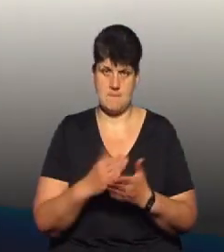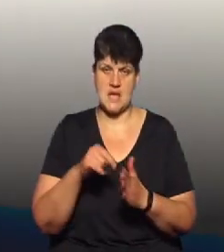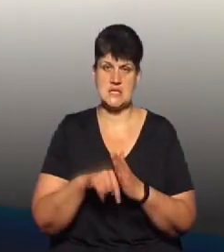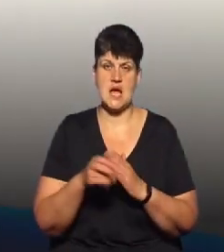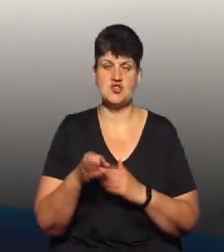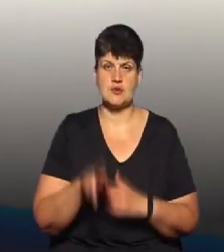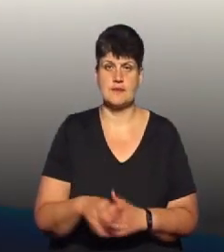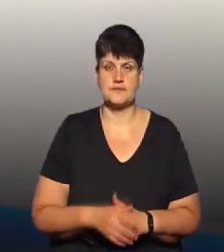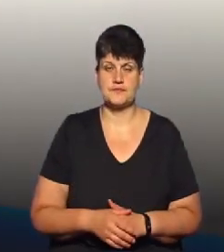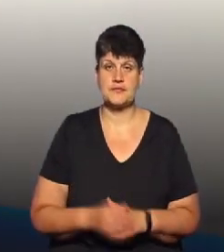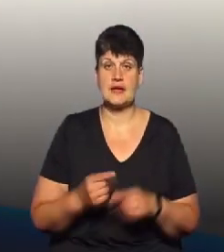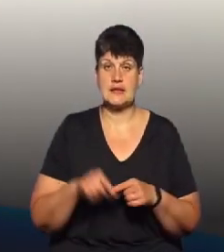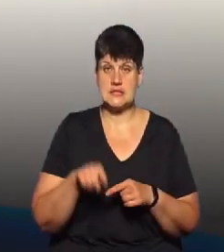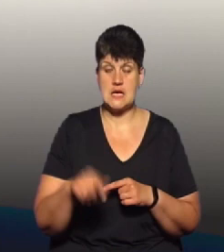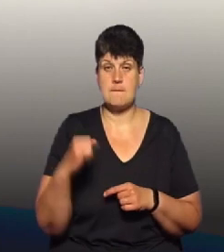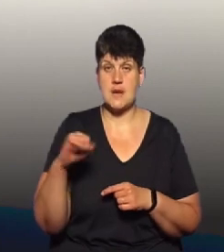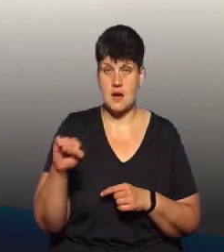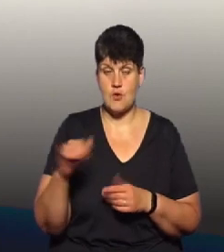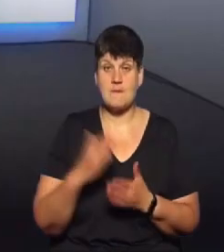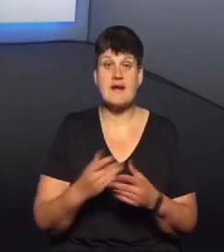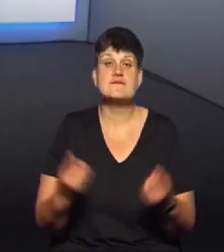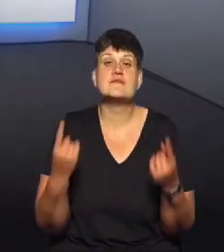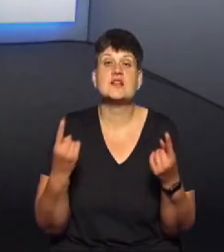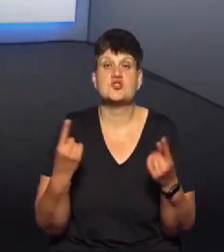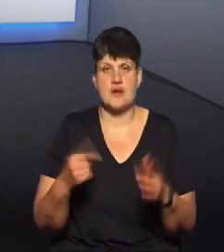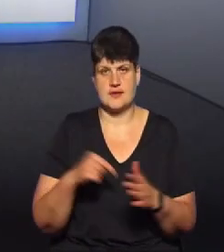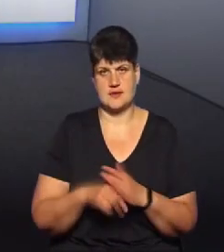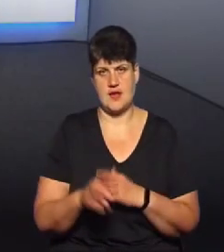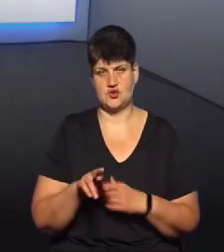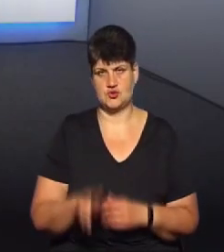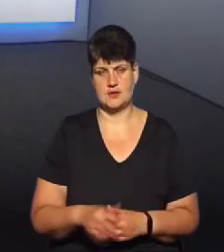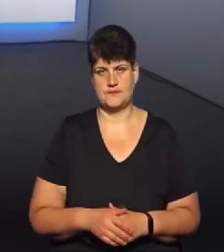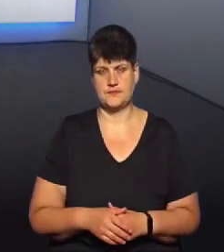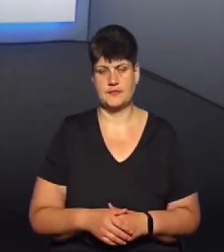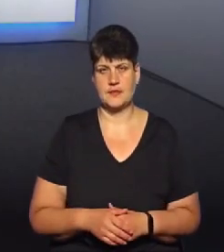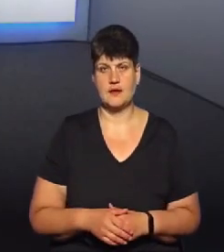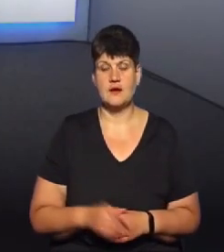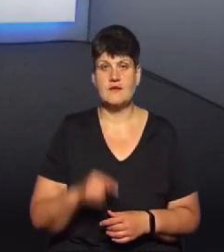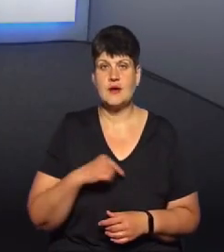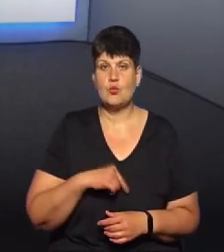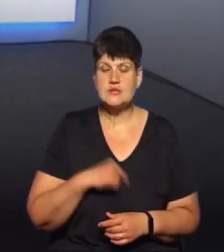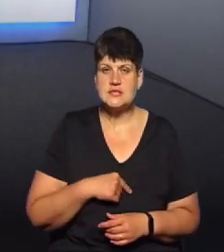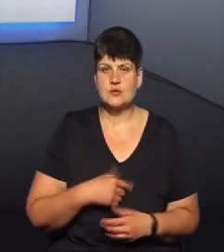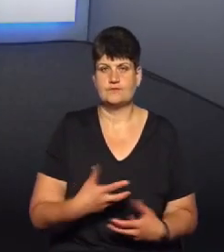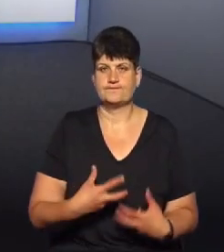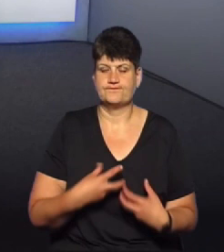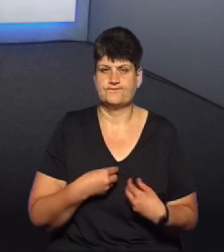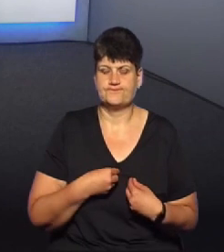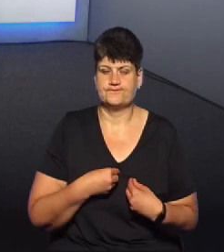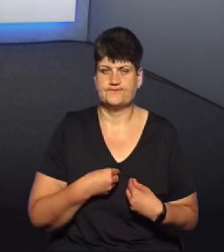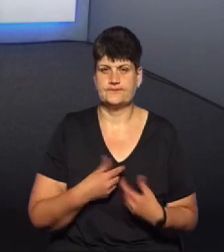Ця перемога має величезне значення в такому емоційному, психологічному